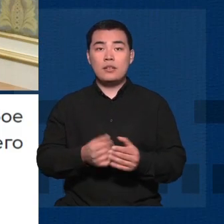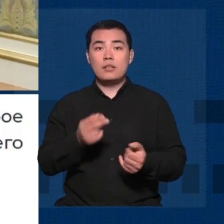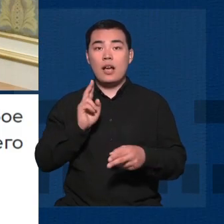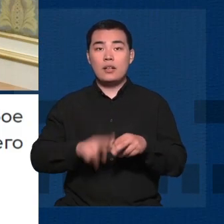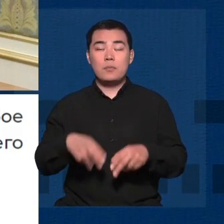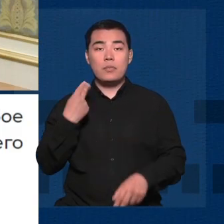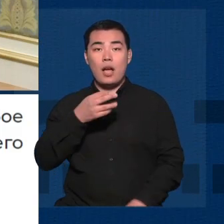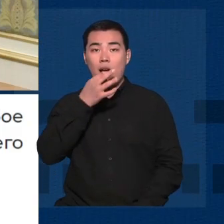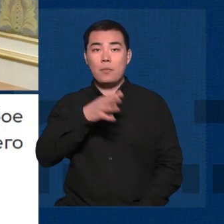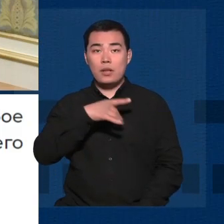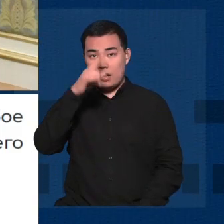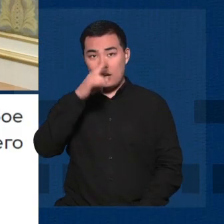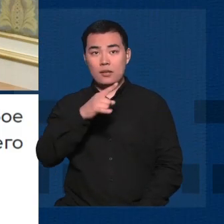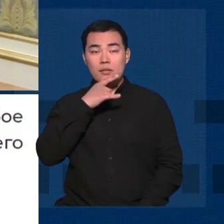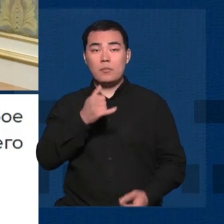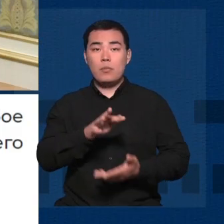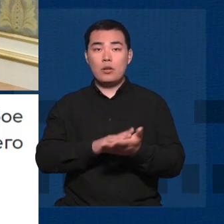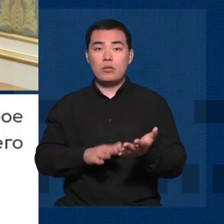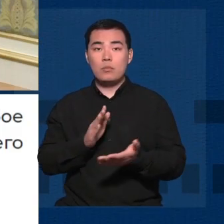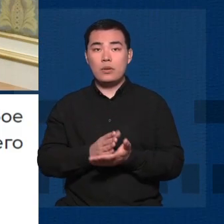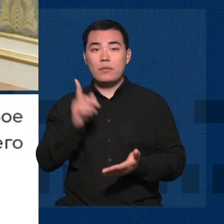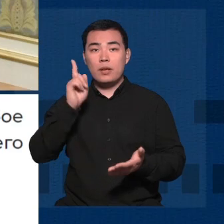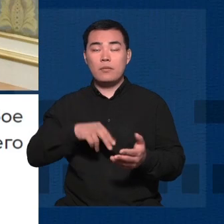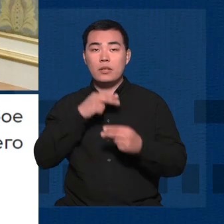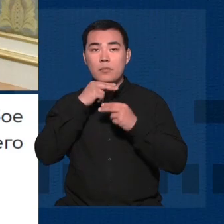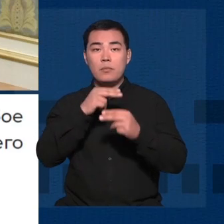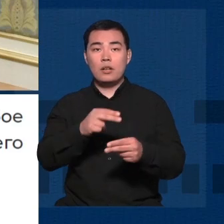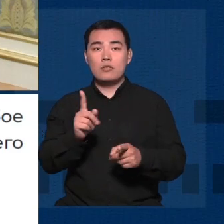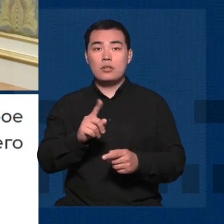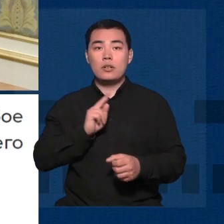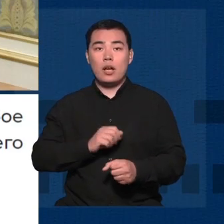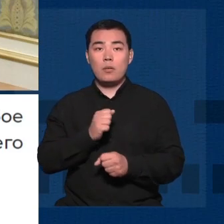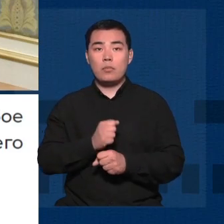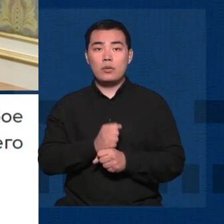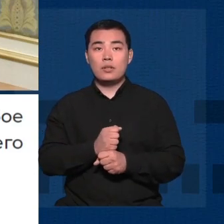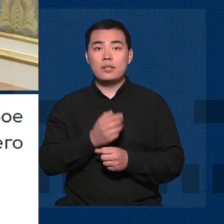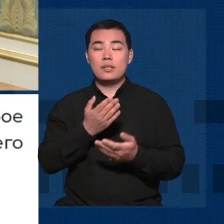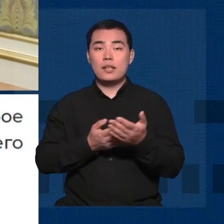президент подчеркнул, что Казахстан продолжит уделять особое внимание деятельности